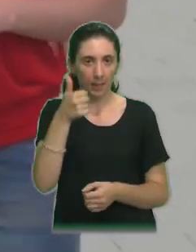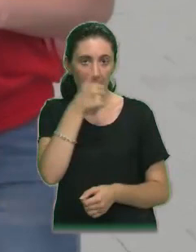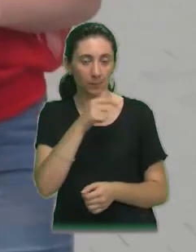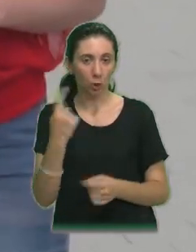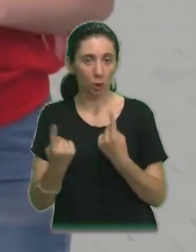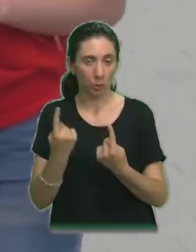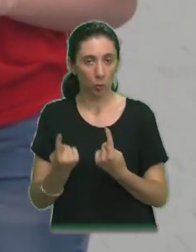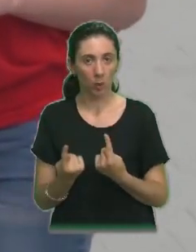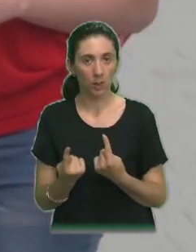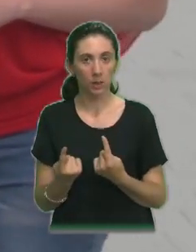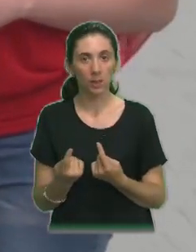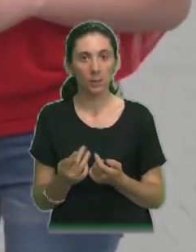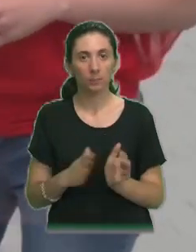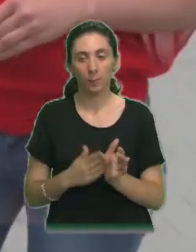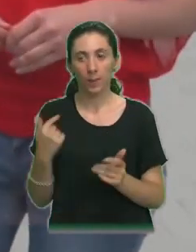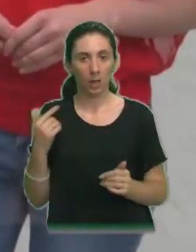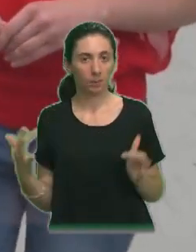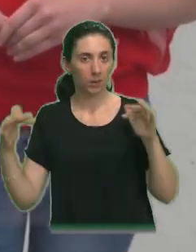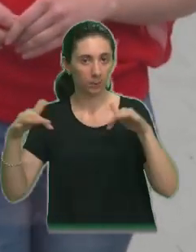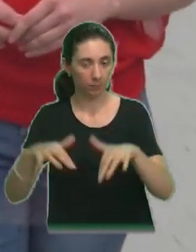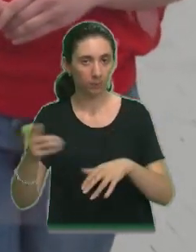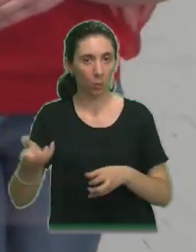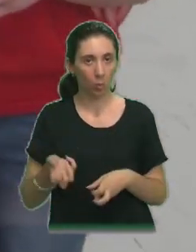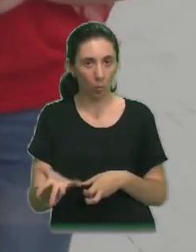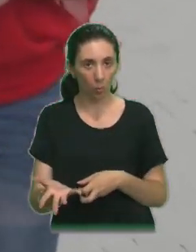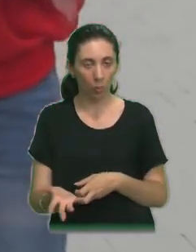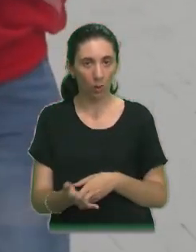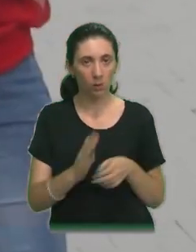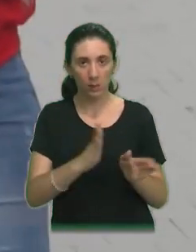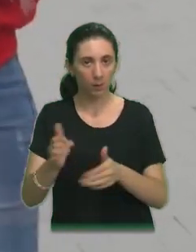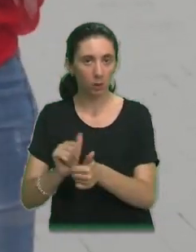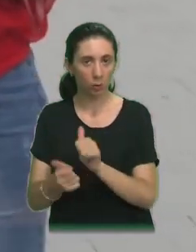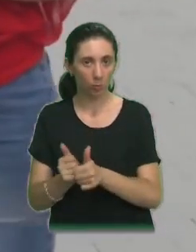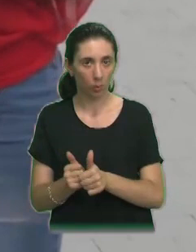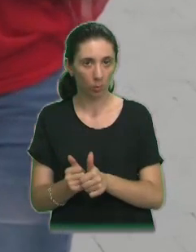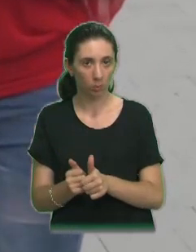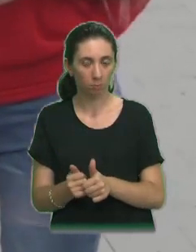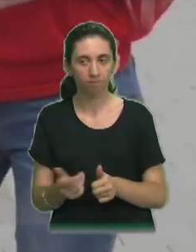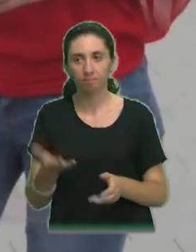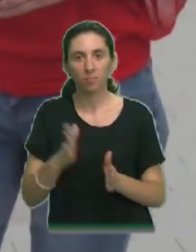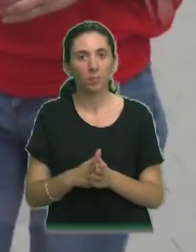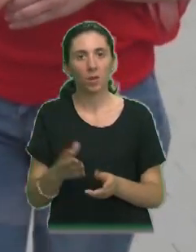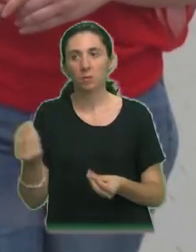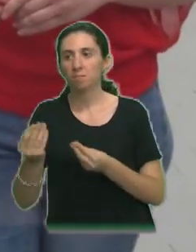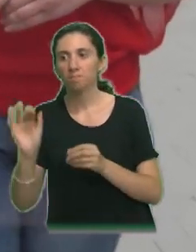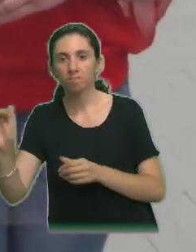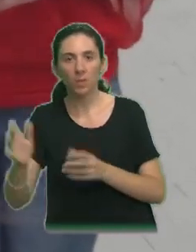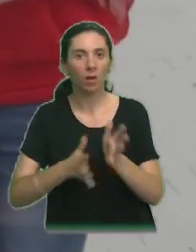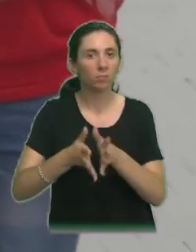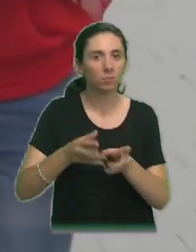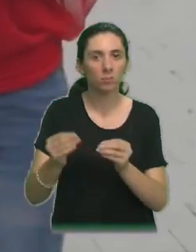mogu komunicirati, a ja ne mogu. I jedna smiješna situacija je kad mi dođemo